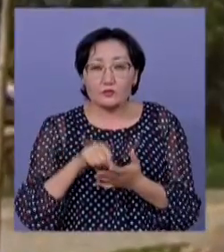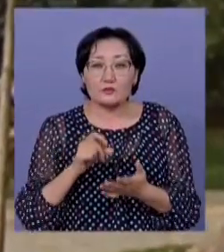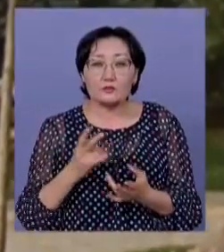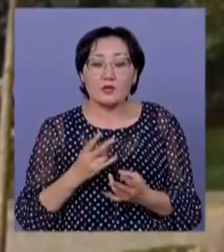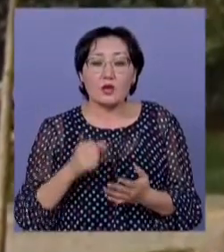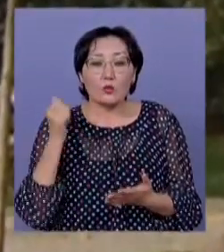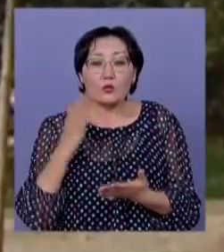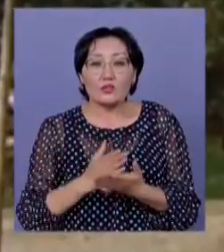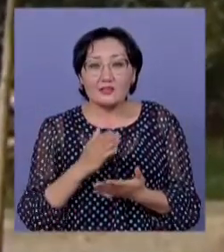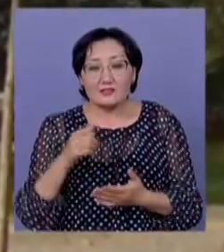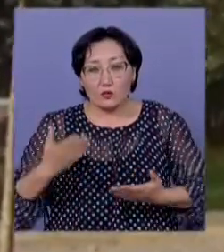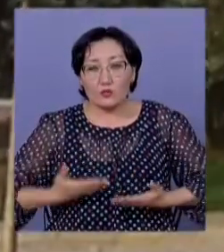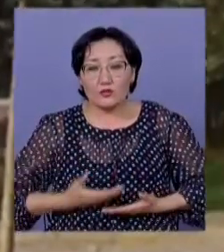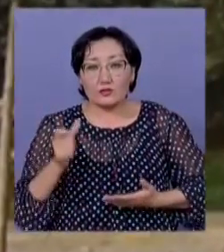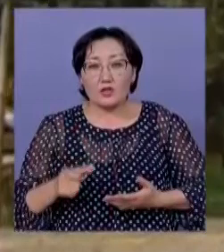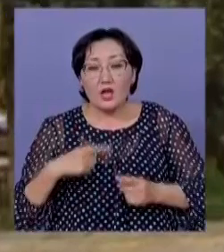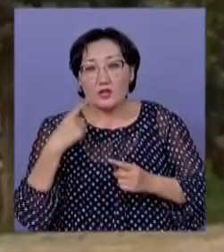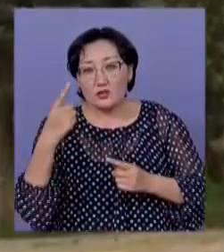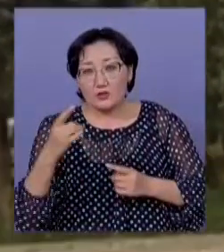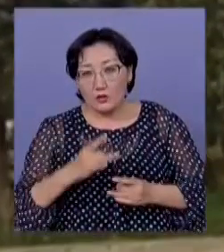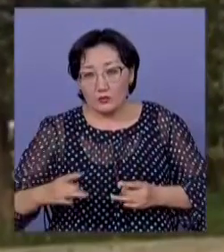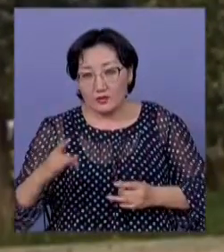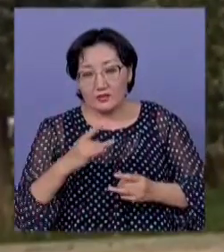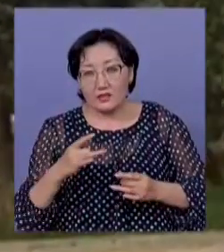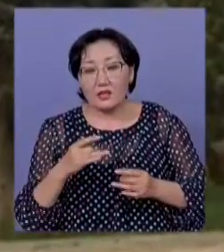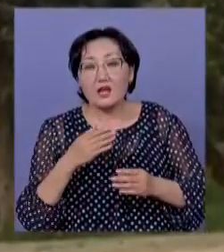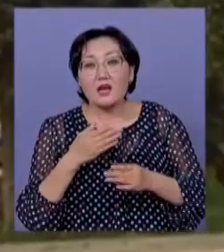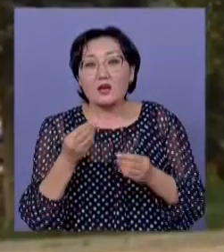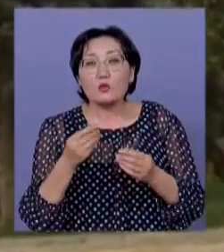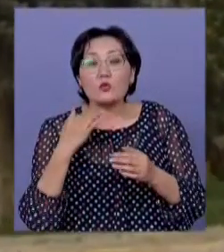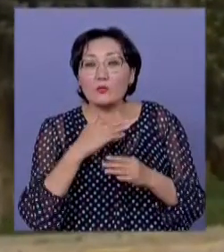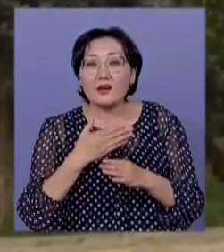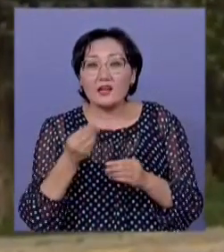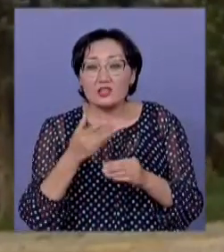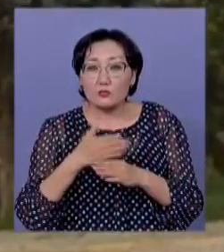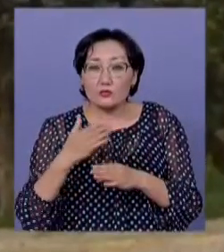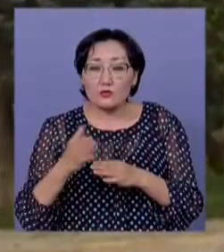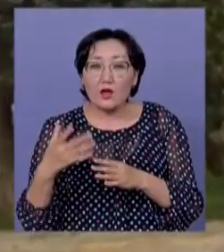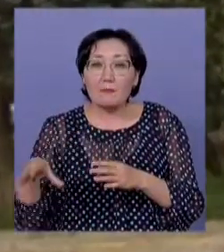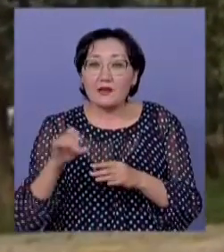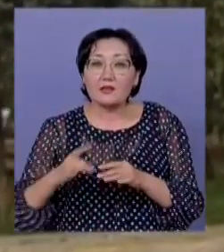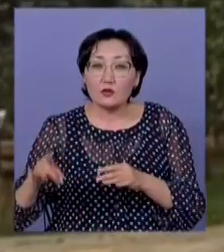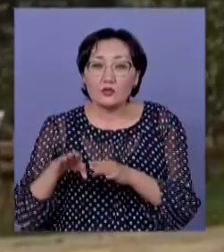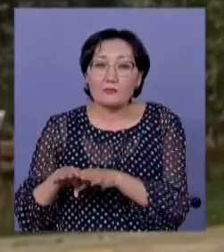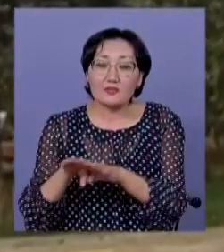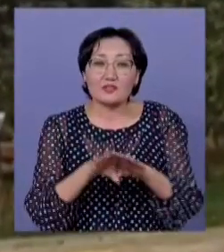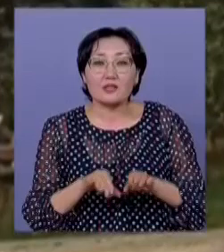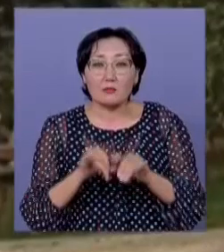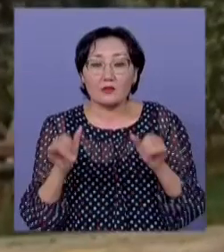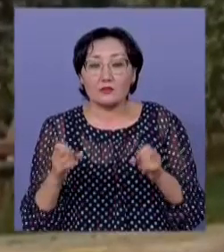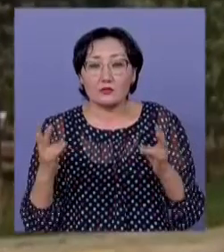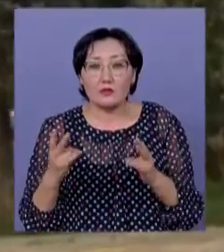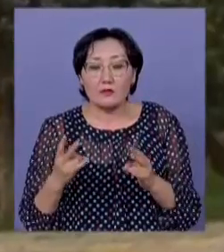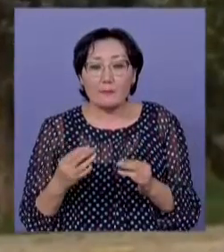ғана емес, тек шеткі аудандарға да көп ақша бөлу қажет. Себебі барлық аудан бірдей дамыған дұрыс деп ойлаймын. Себебі көп адамда